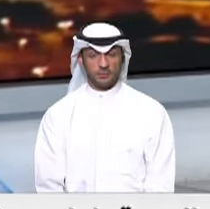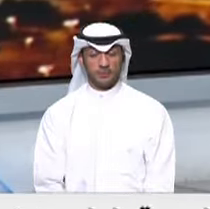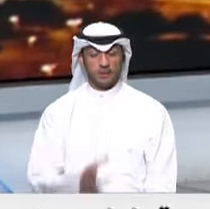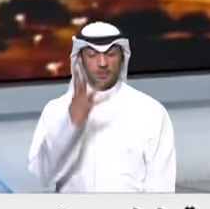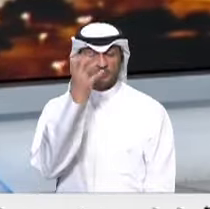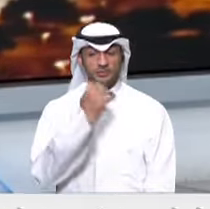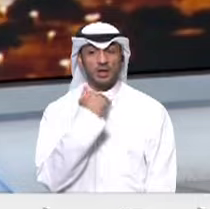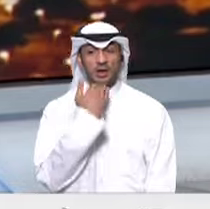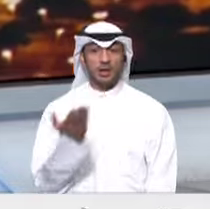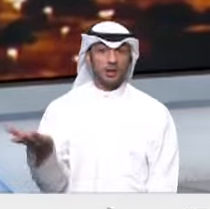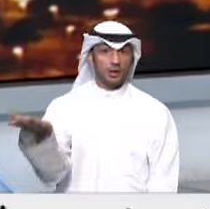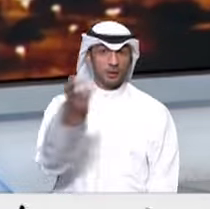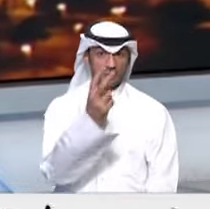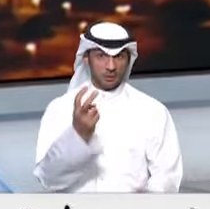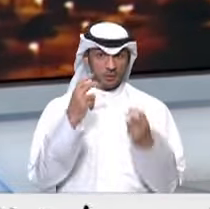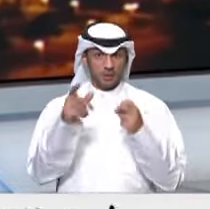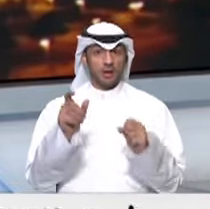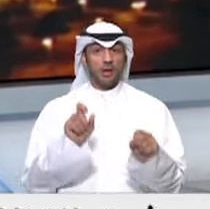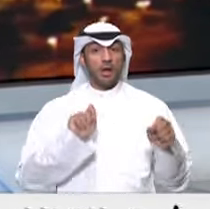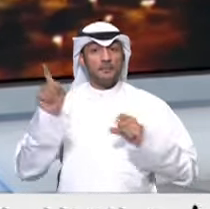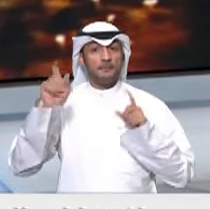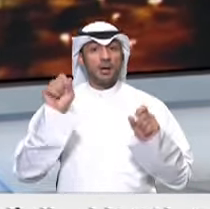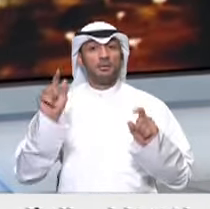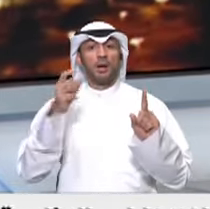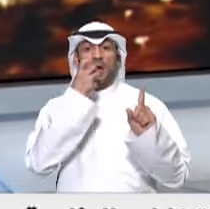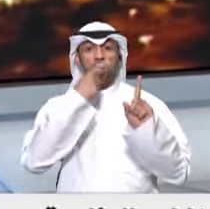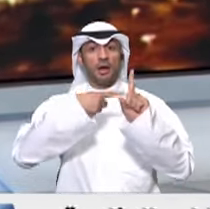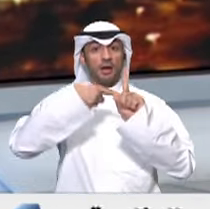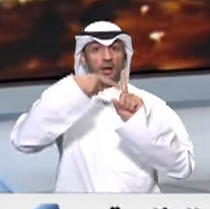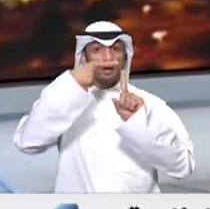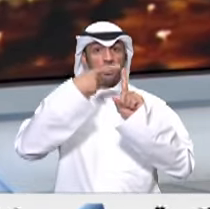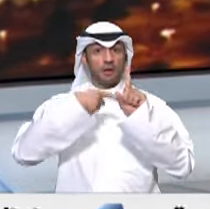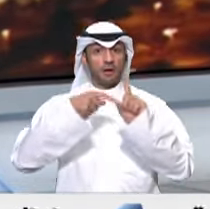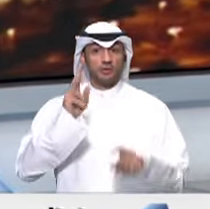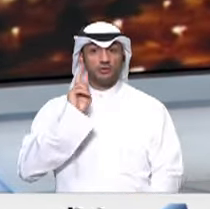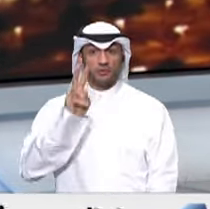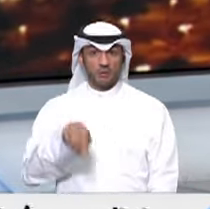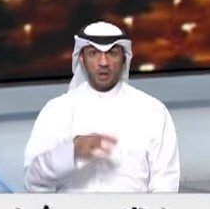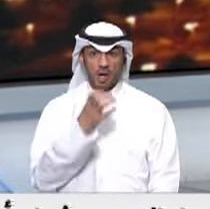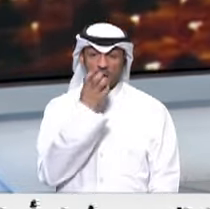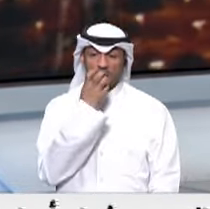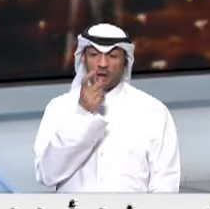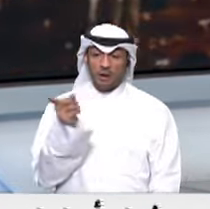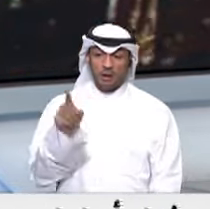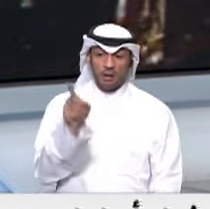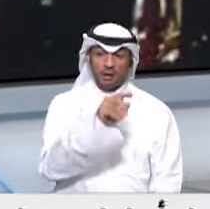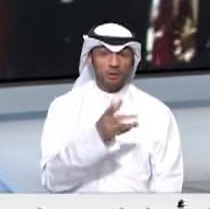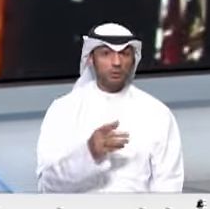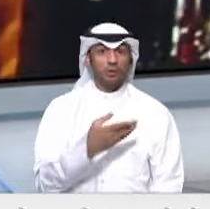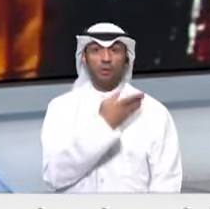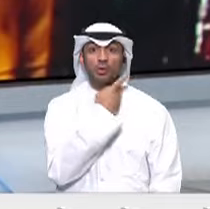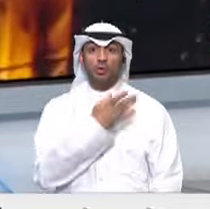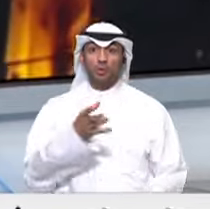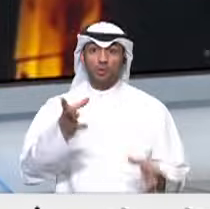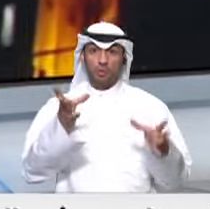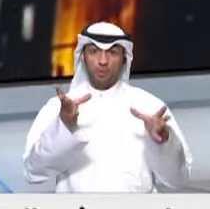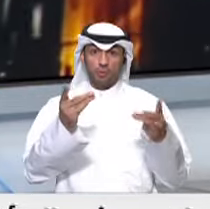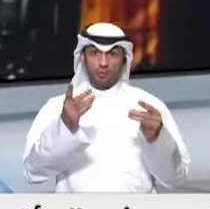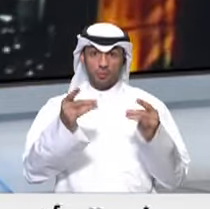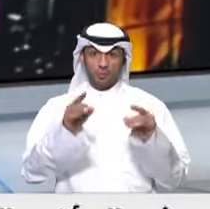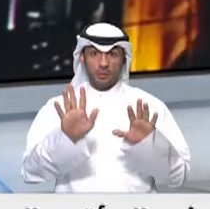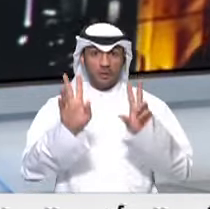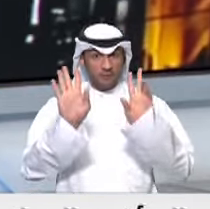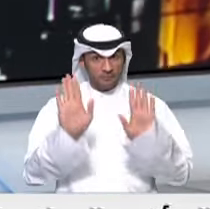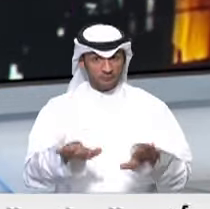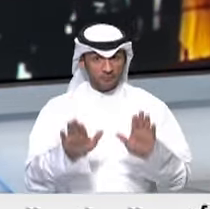مساكم الله بالخير أعزائي المشاهدين في نشرتنا الجوية لهذه الليلة. أجواءنا هذه الأيام أجواء رطبة، تتفاوت نسبة الرطوبة الآن